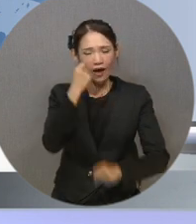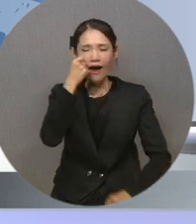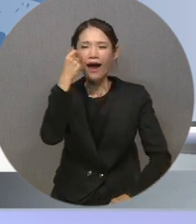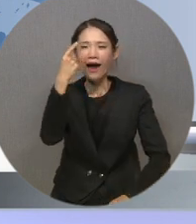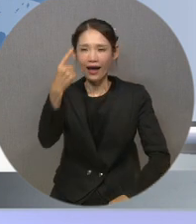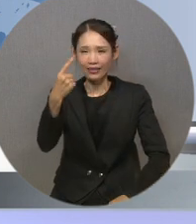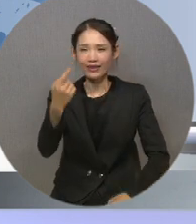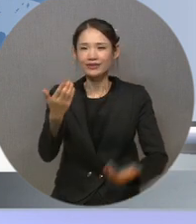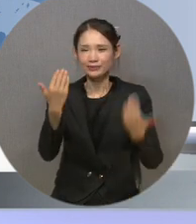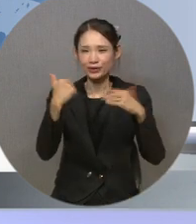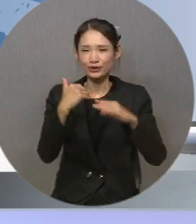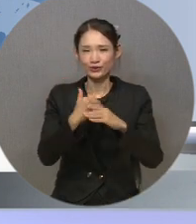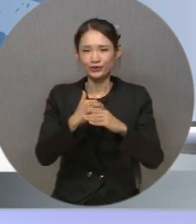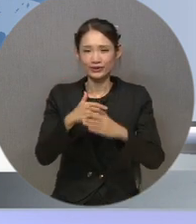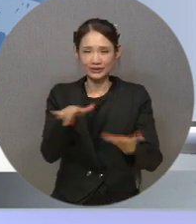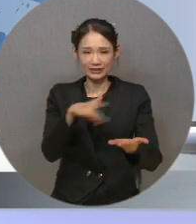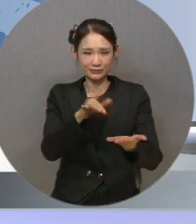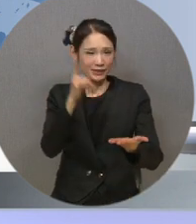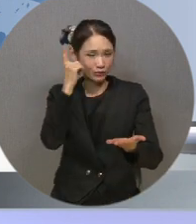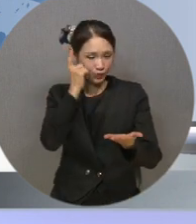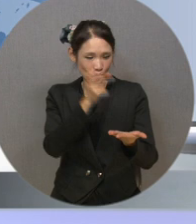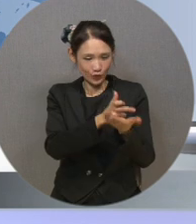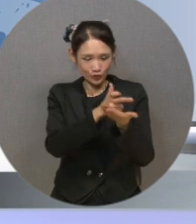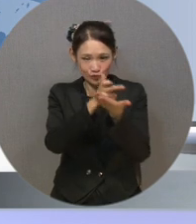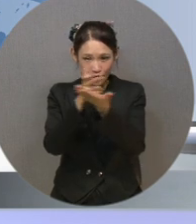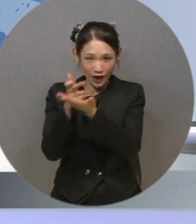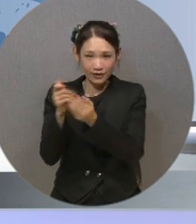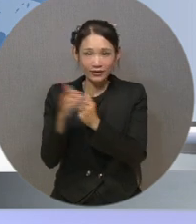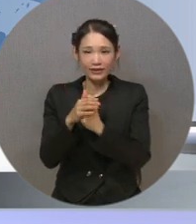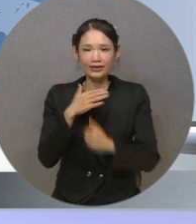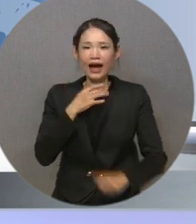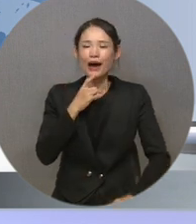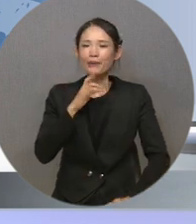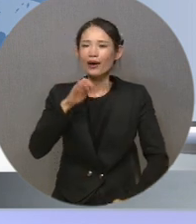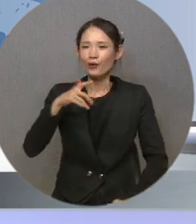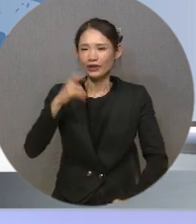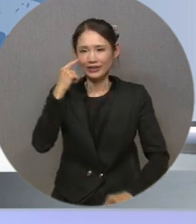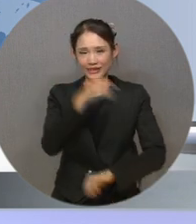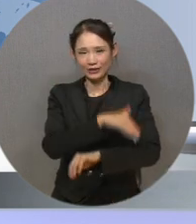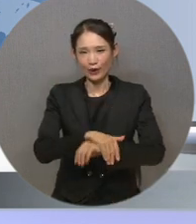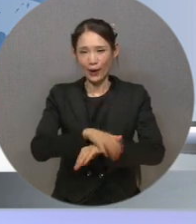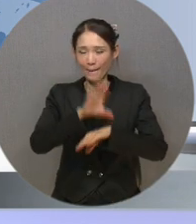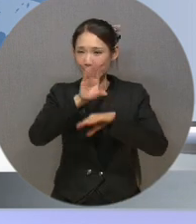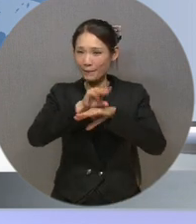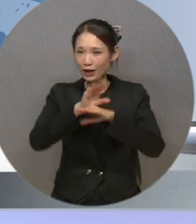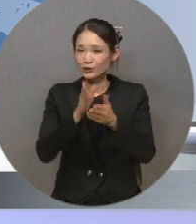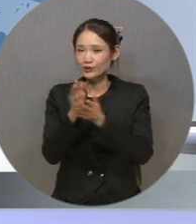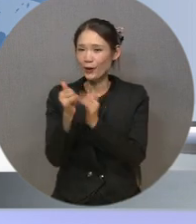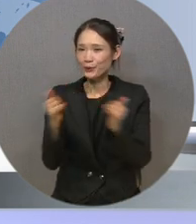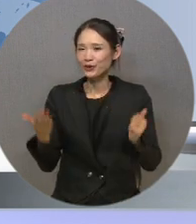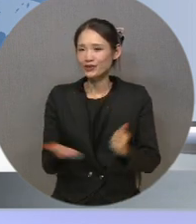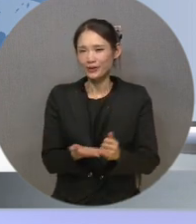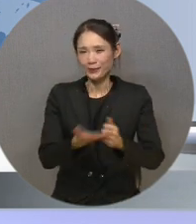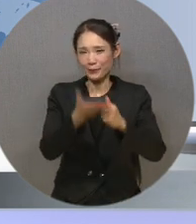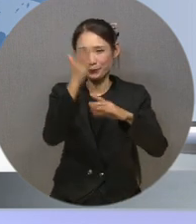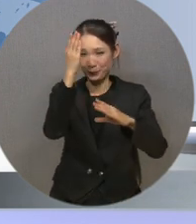지났습니다. 스마트폰 촬영부터 나만의 콘텐츠 기획까지 방송 전문가로서 역량을 키우고